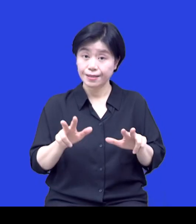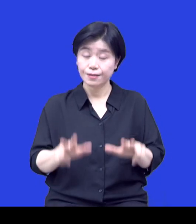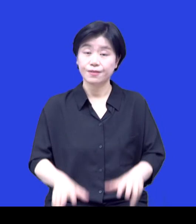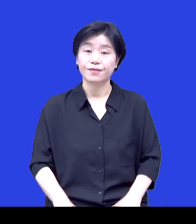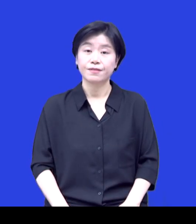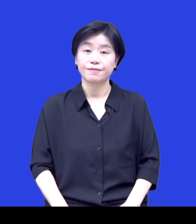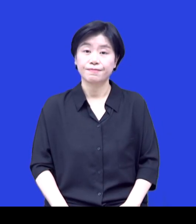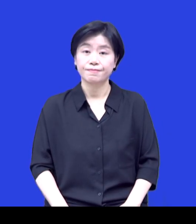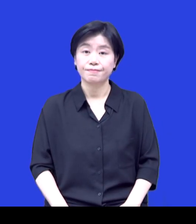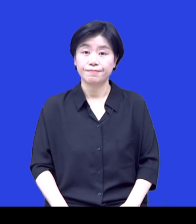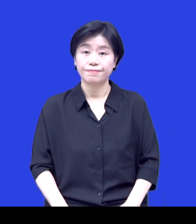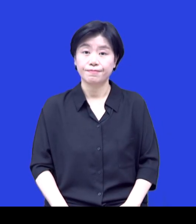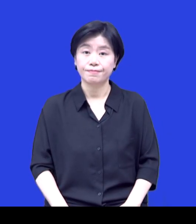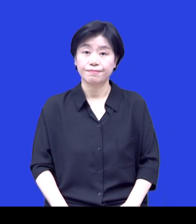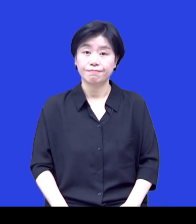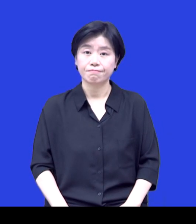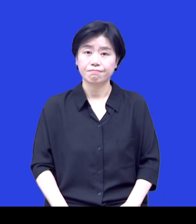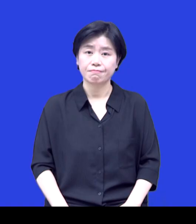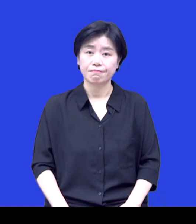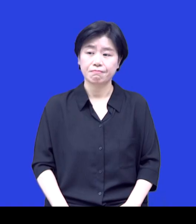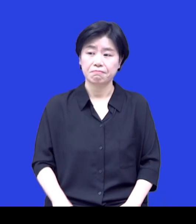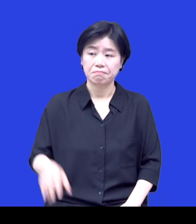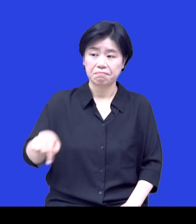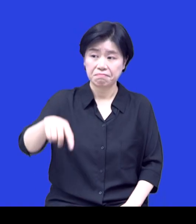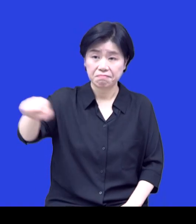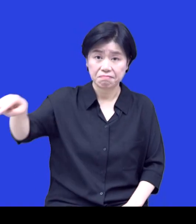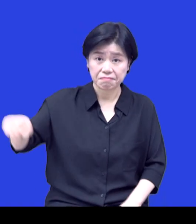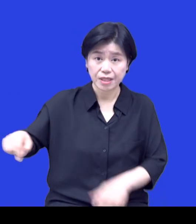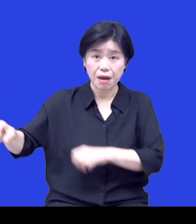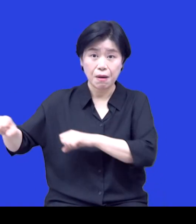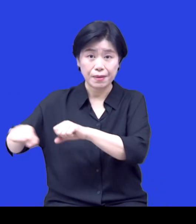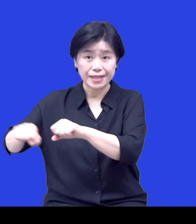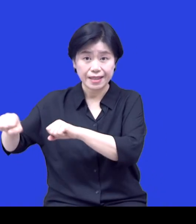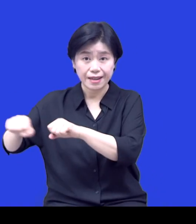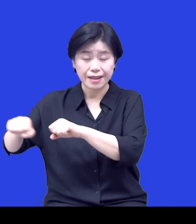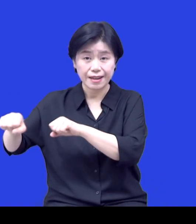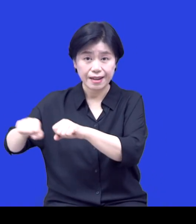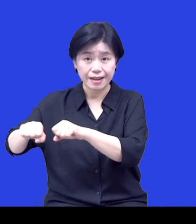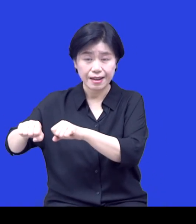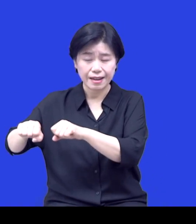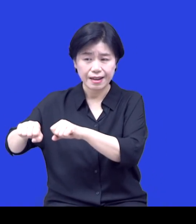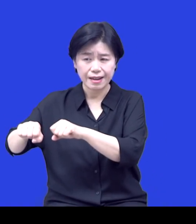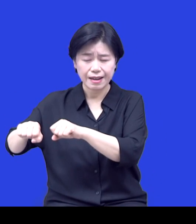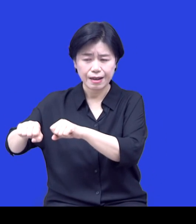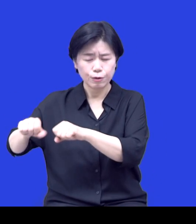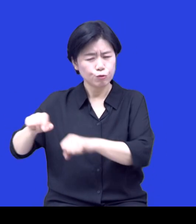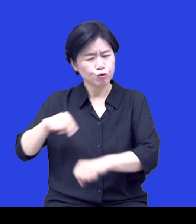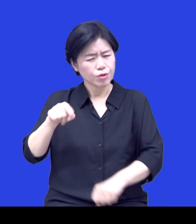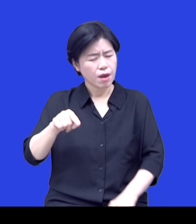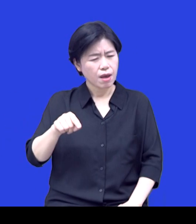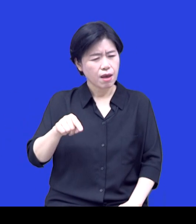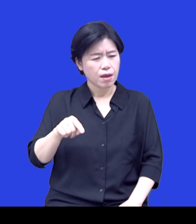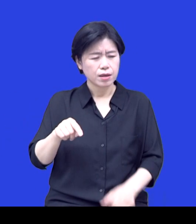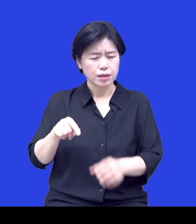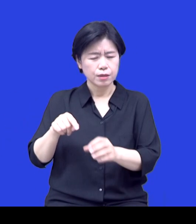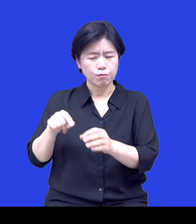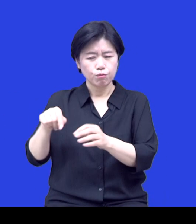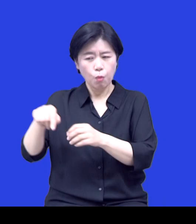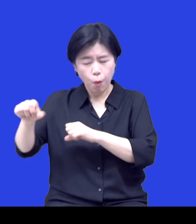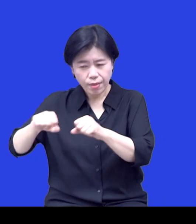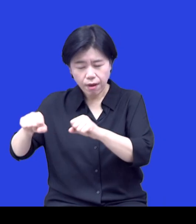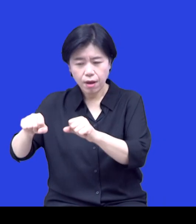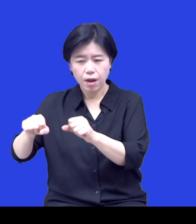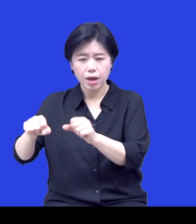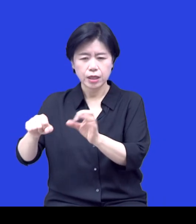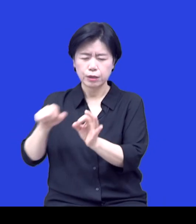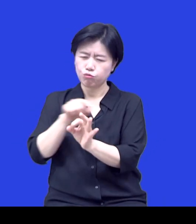제가 온누리교회 부목사 때 하던 외부 강사 일정의 10%도 안 하는 것 같아요. 예.